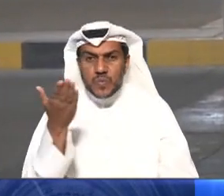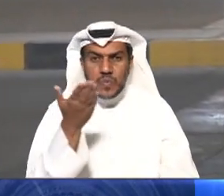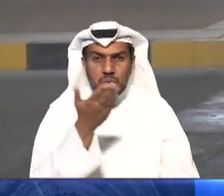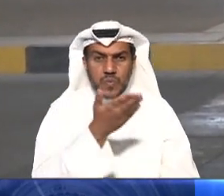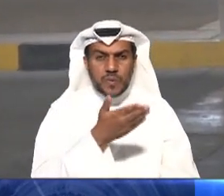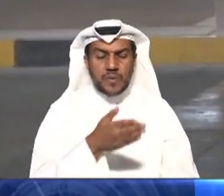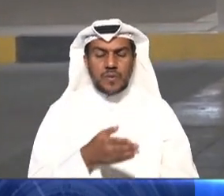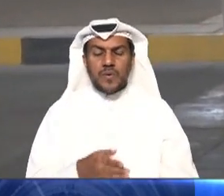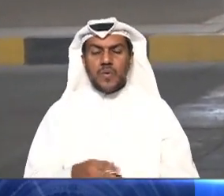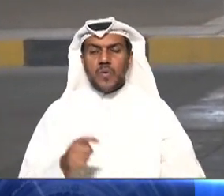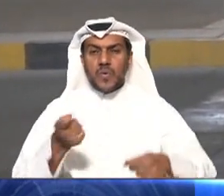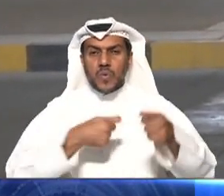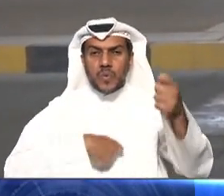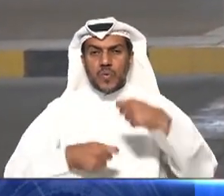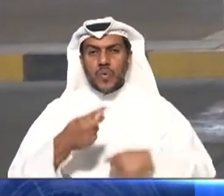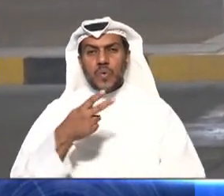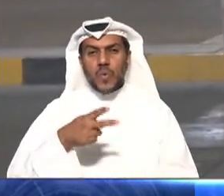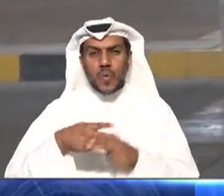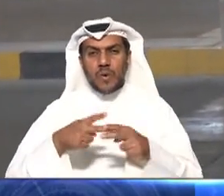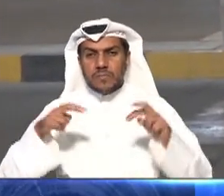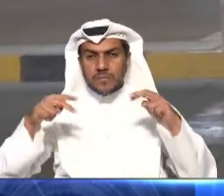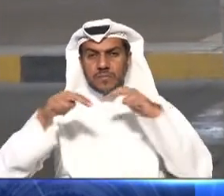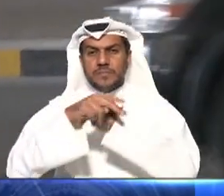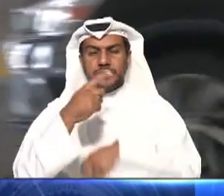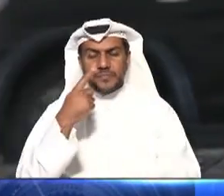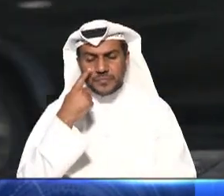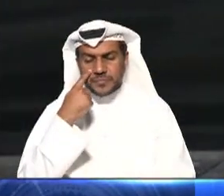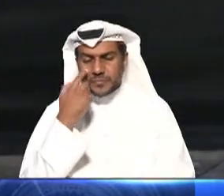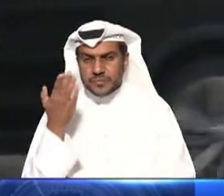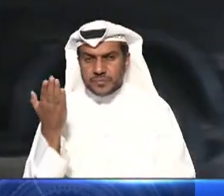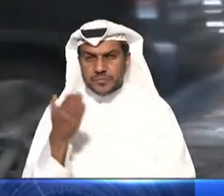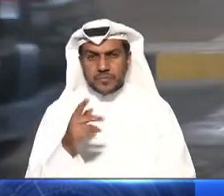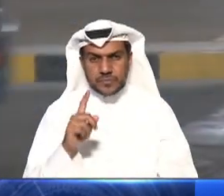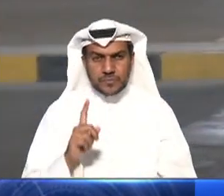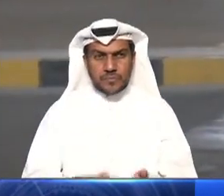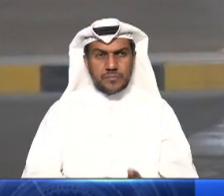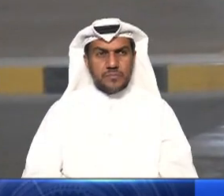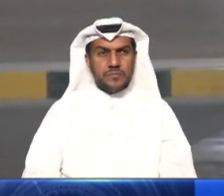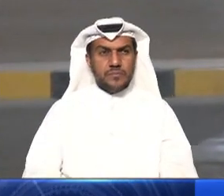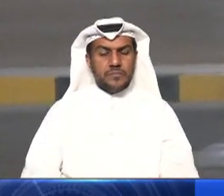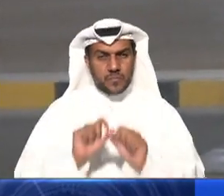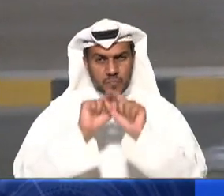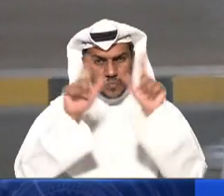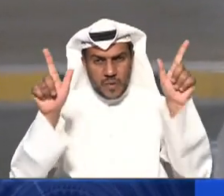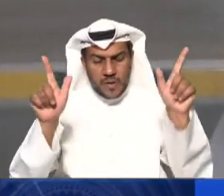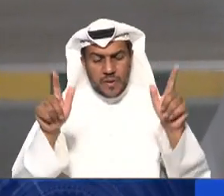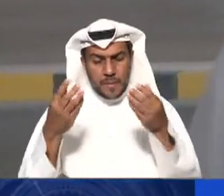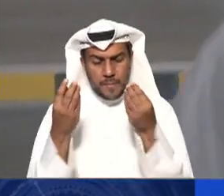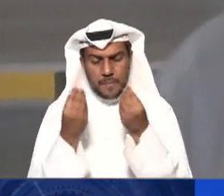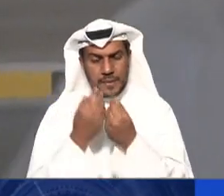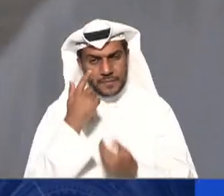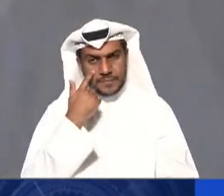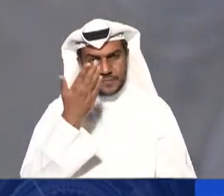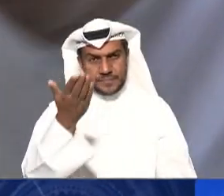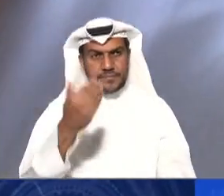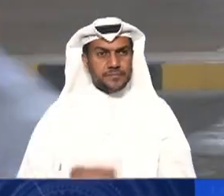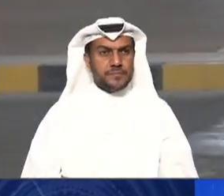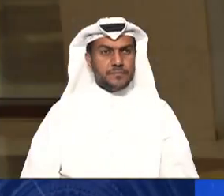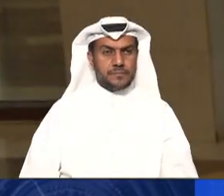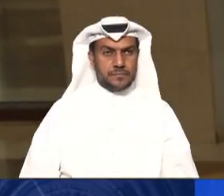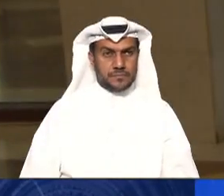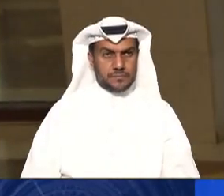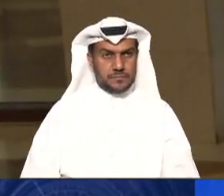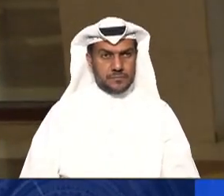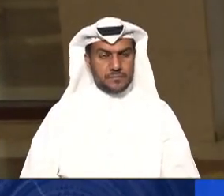من المجمعات في دولة الكويت بعد صدور هذه القرارات، نعطيكم الصورة تتكلم في هذا الموضوع. تعالوا يلا.